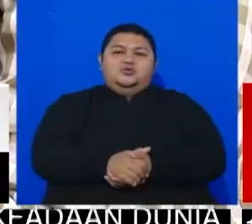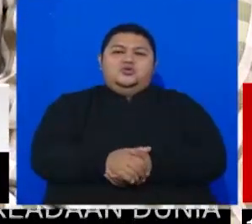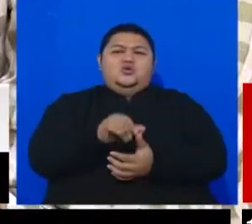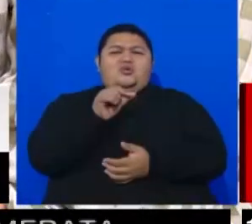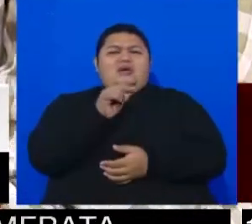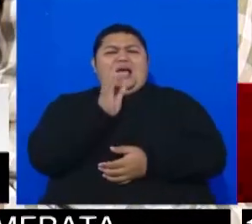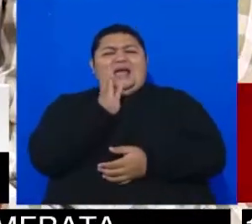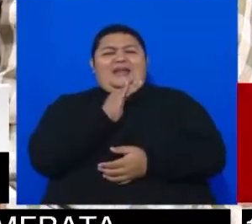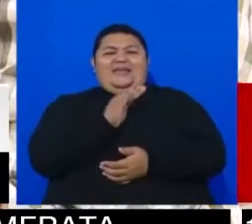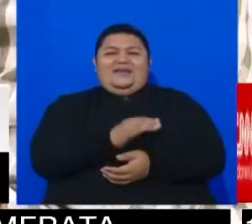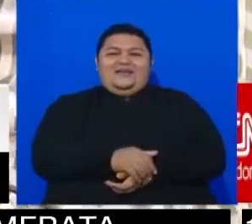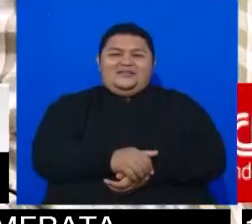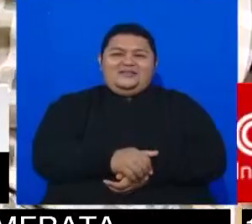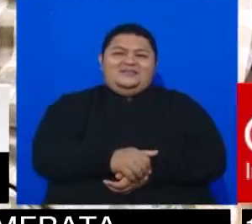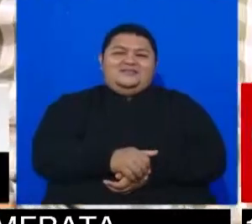ya?